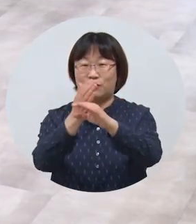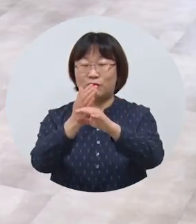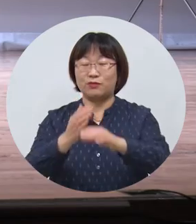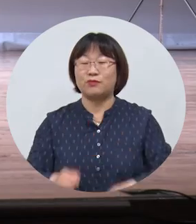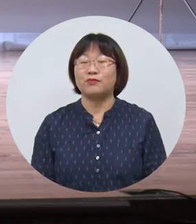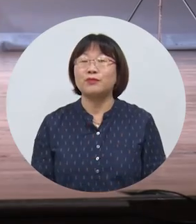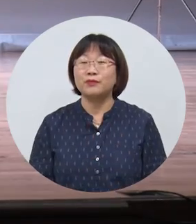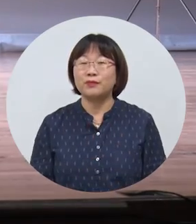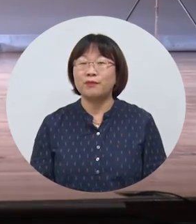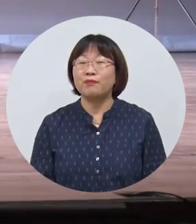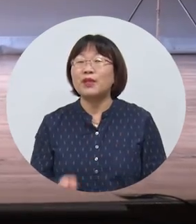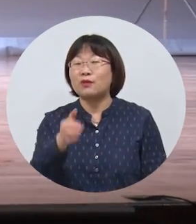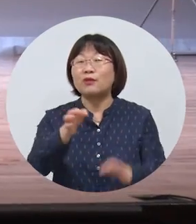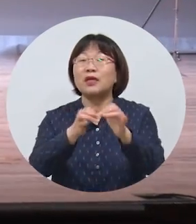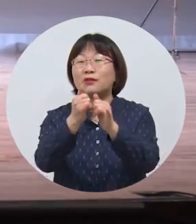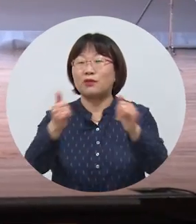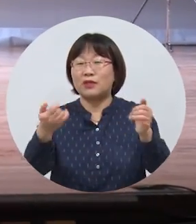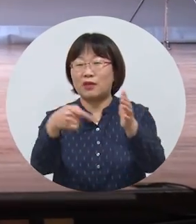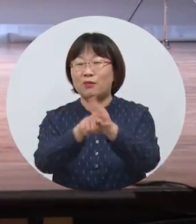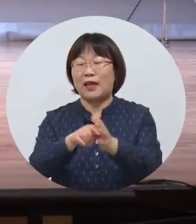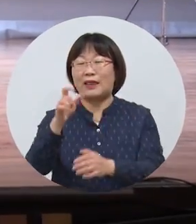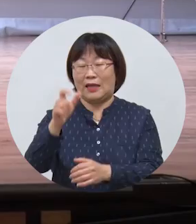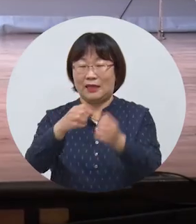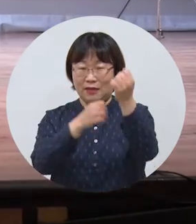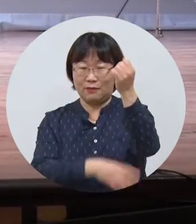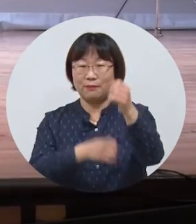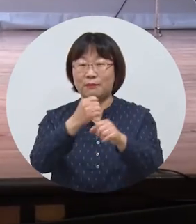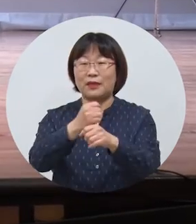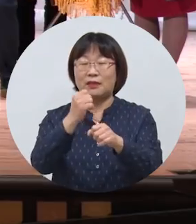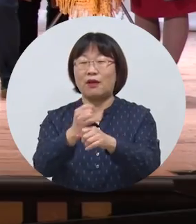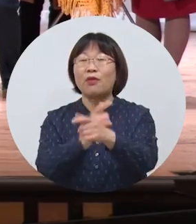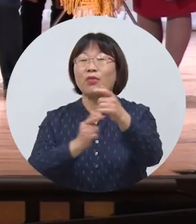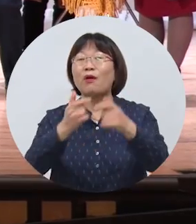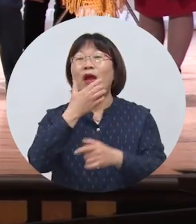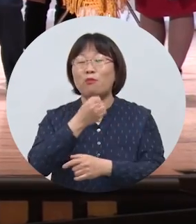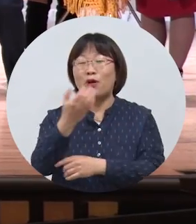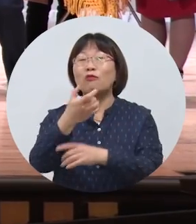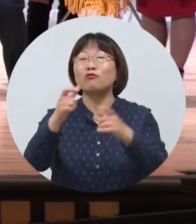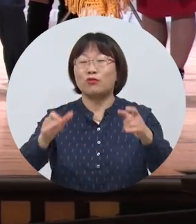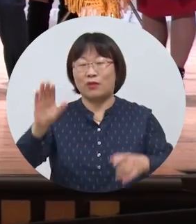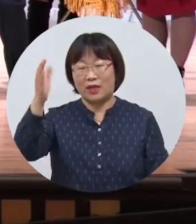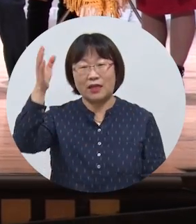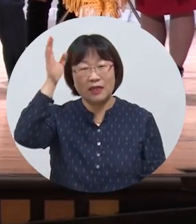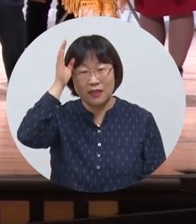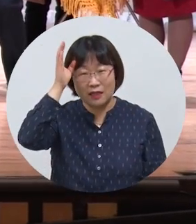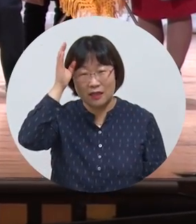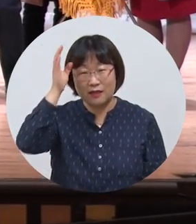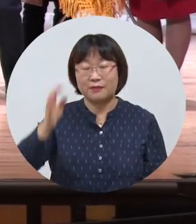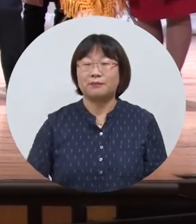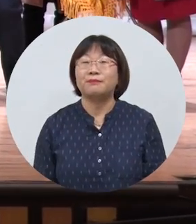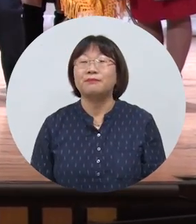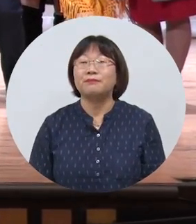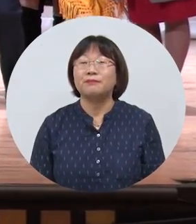있는데요. 소상공인을 위한 탄탄한 기반을 마련해 더불어 행복한 구로가 되기를 바랍니다.